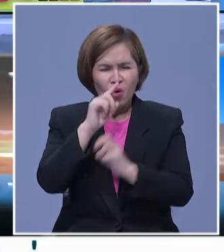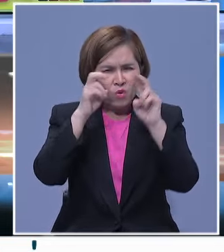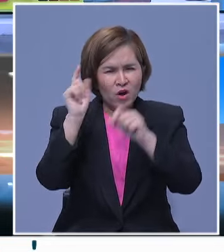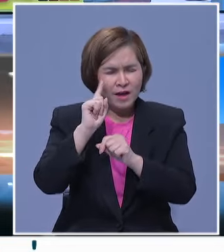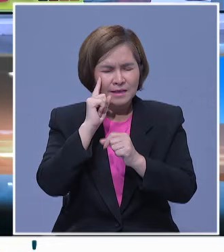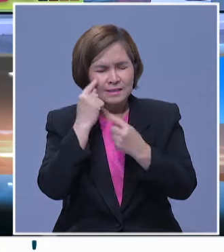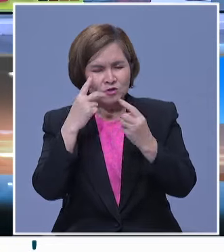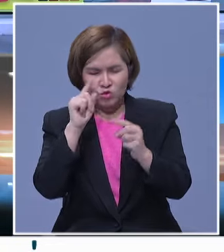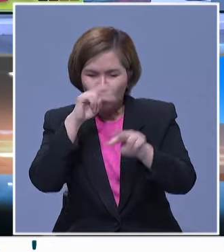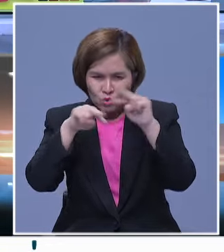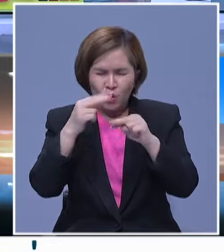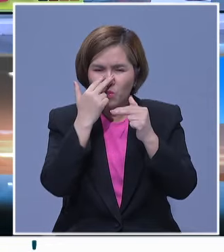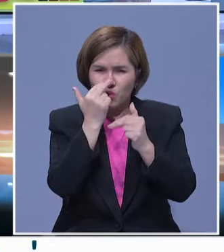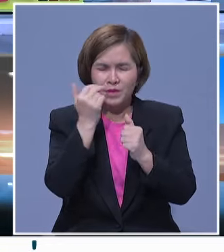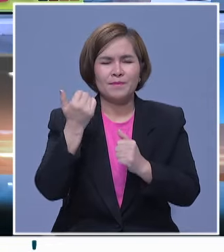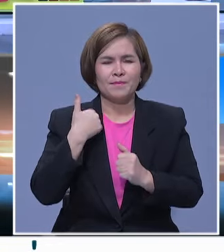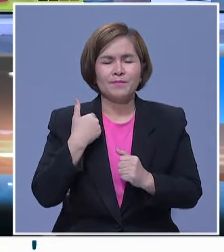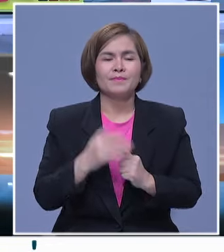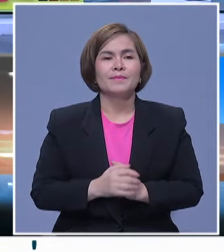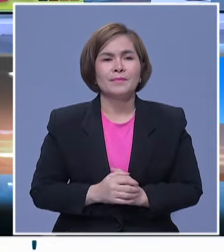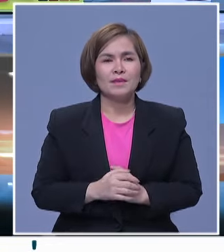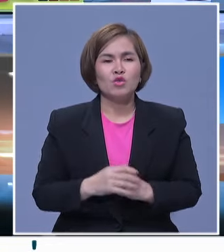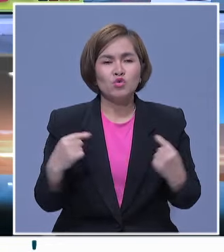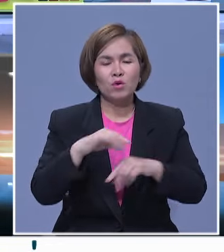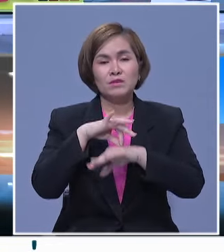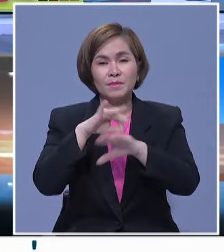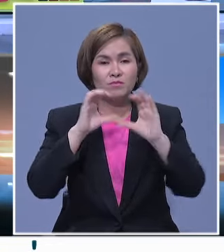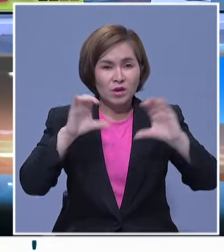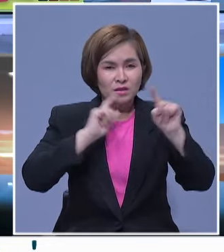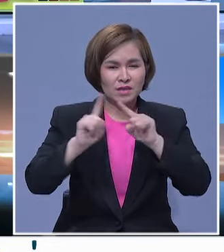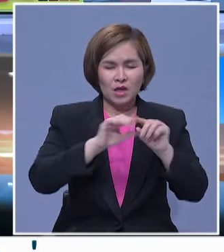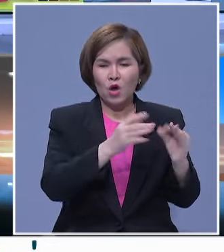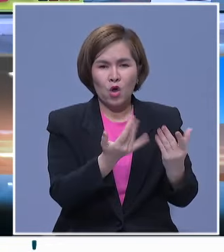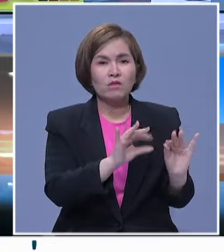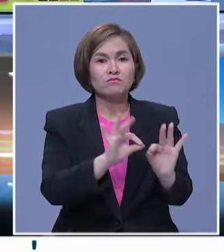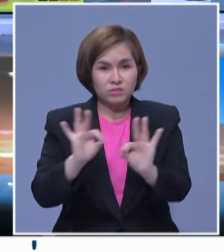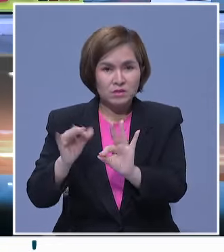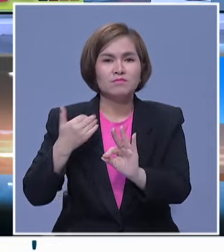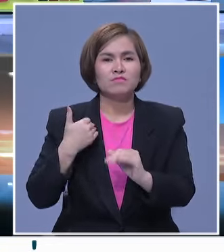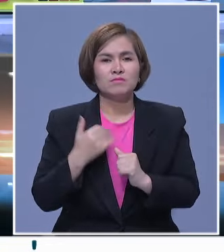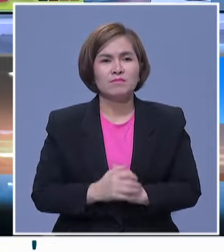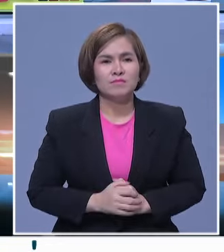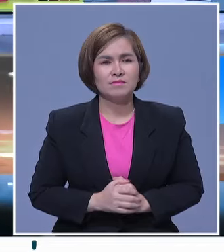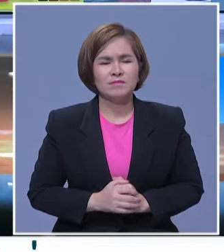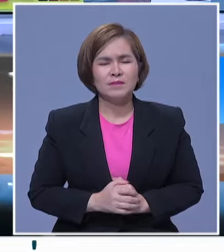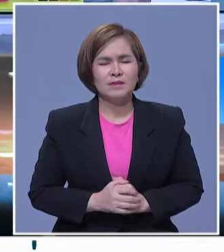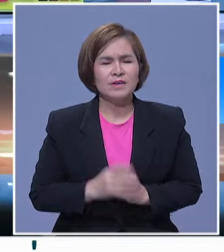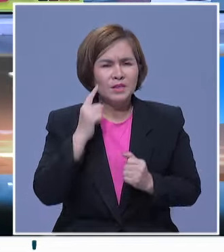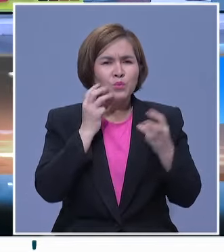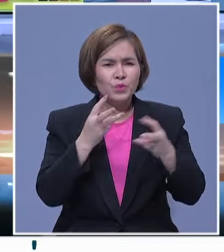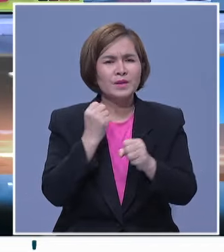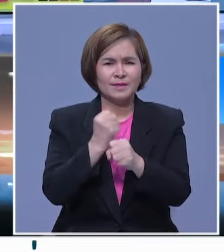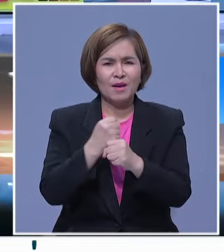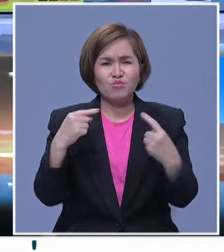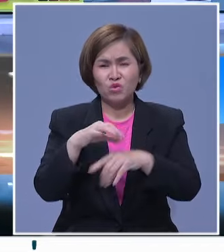ม่คัดกรองกันอย่างดีแน่นอนอย่างที่เราเห็นล่าสุดเหมือนเลื่อนการแต่งตั้งข้าราชการไปจำนวนหนึ่งอันนี้คุณไพศาลก็มองว่าข